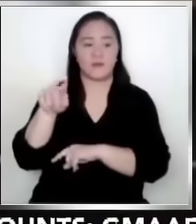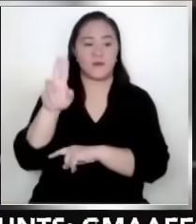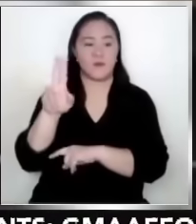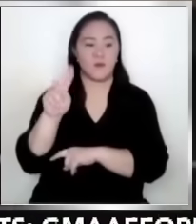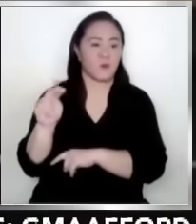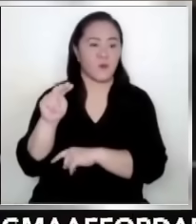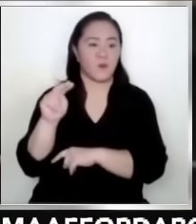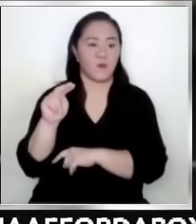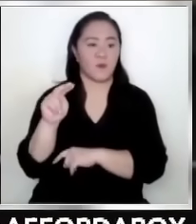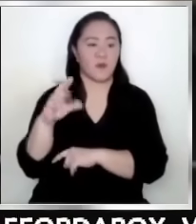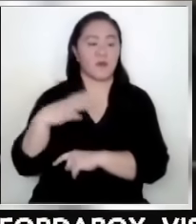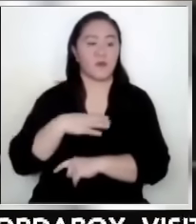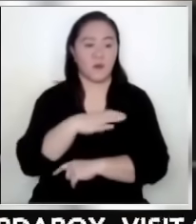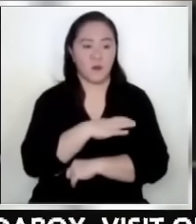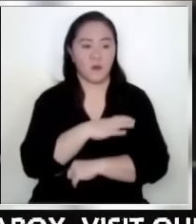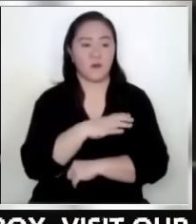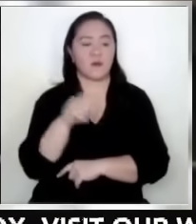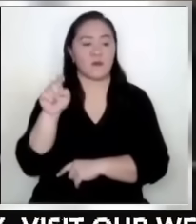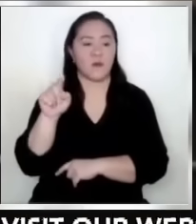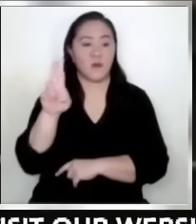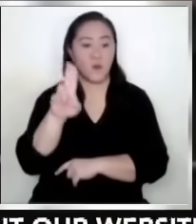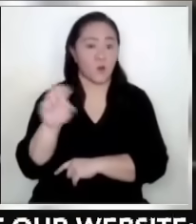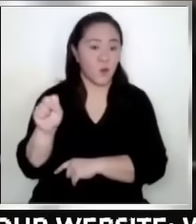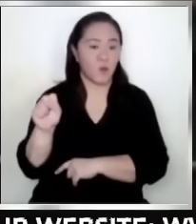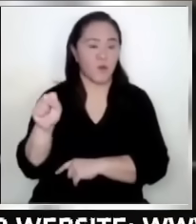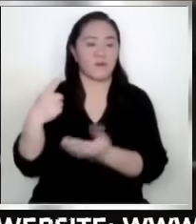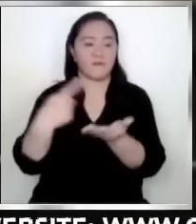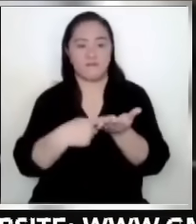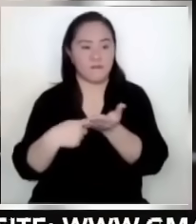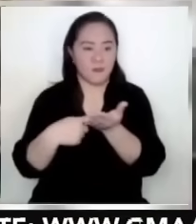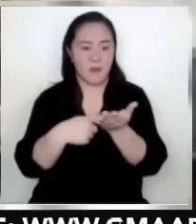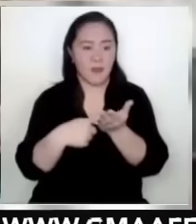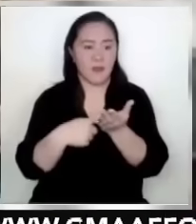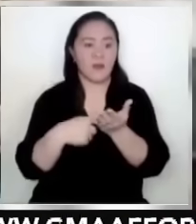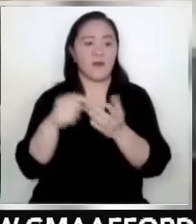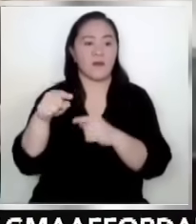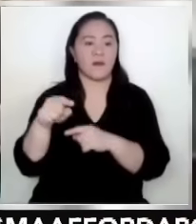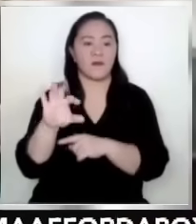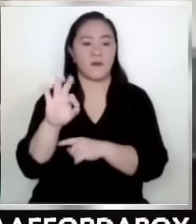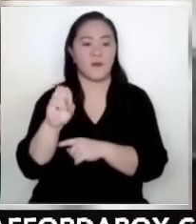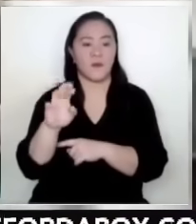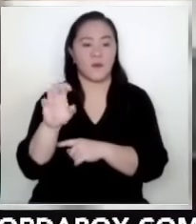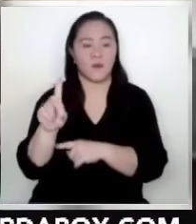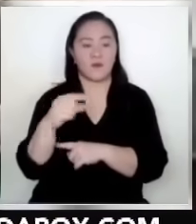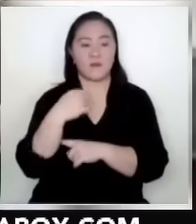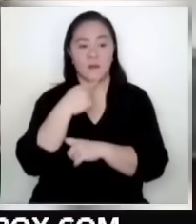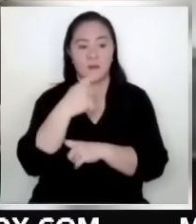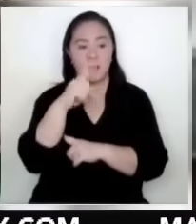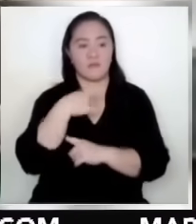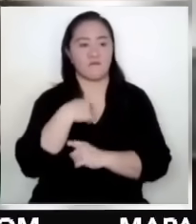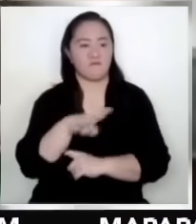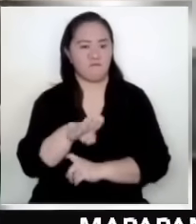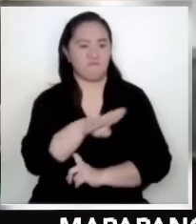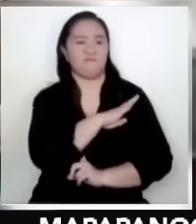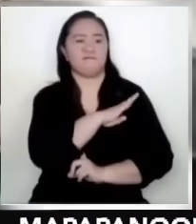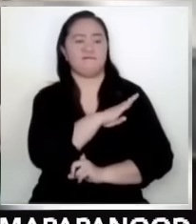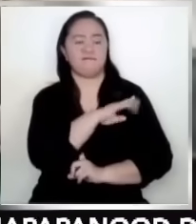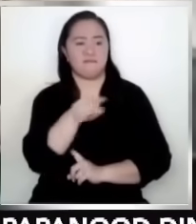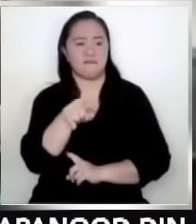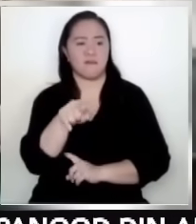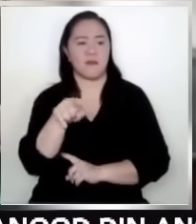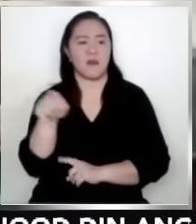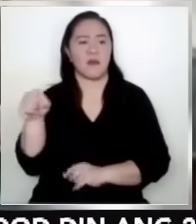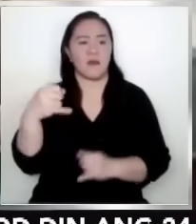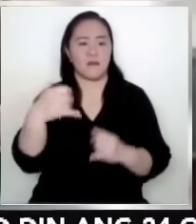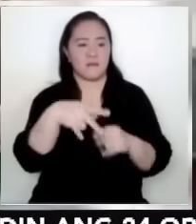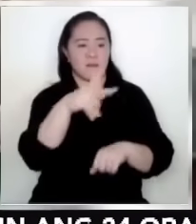kinilala ni U.S. Deputy Assistant Secretary of Defense Lindsay Ford ang anyay matapang na pagtanggal ng Philippine Coast Guard ng mga